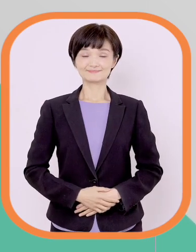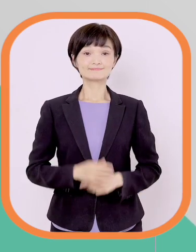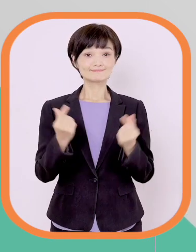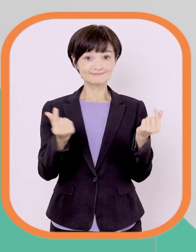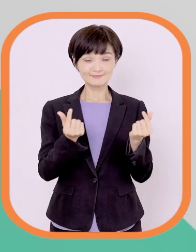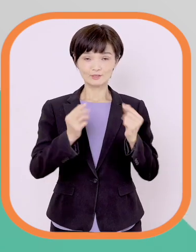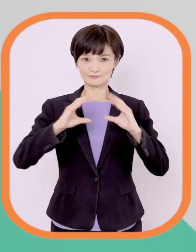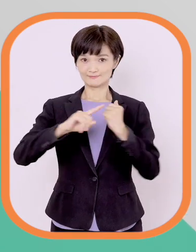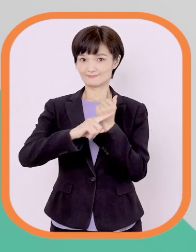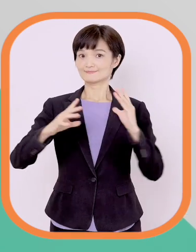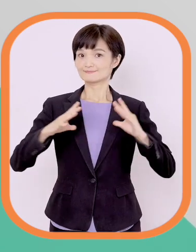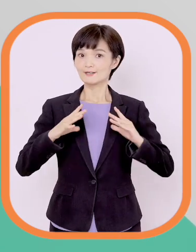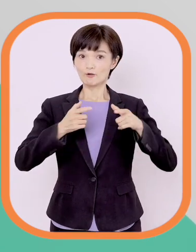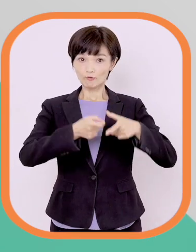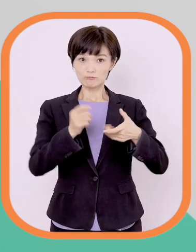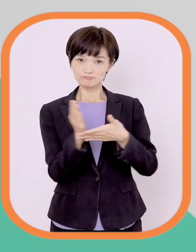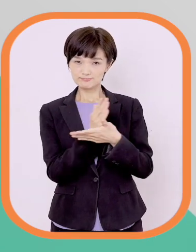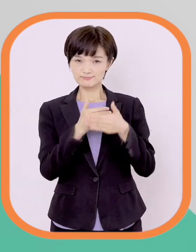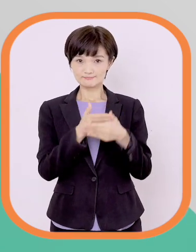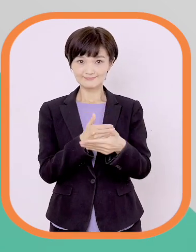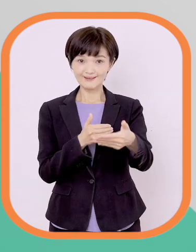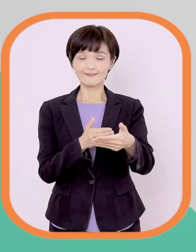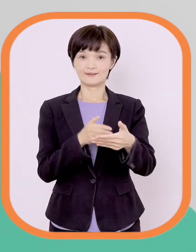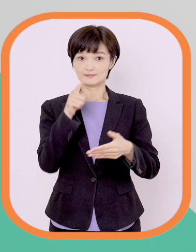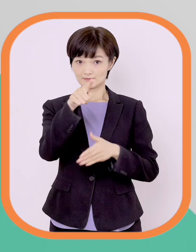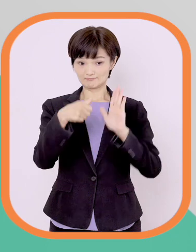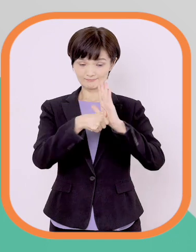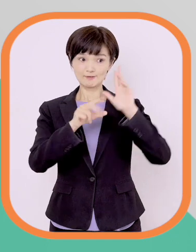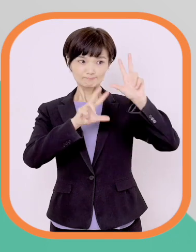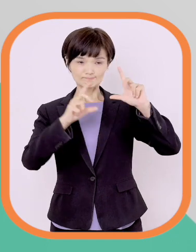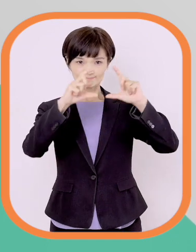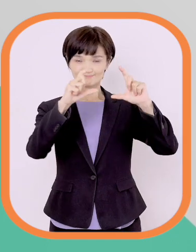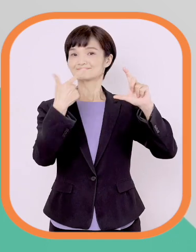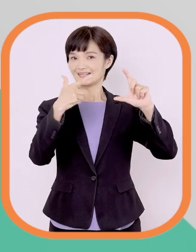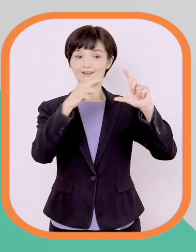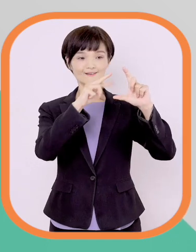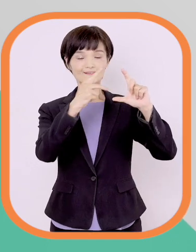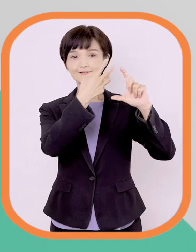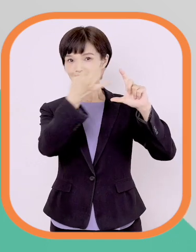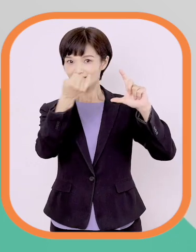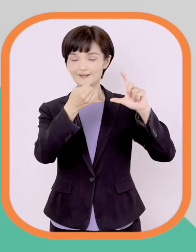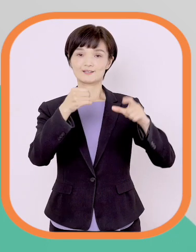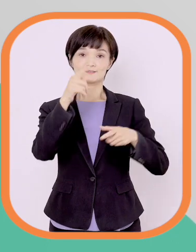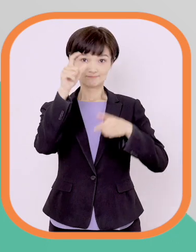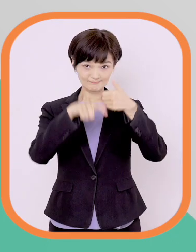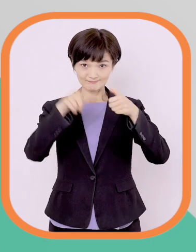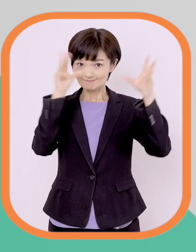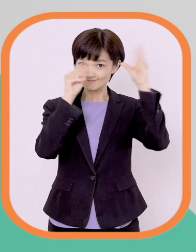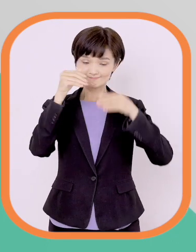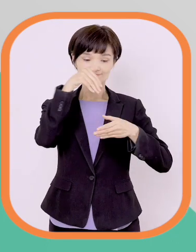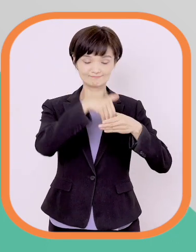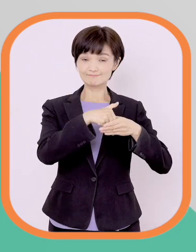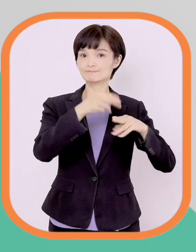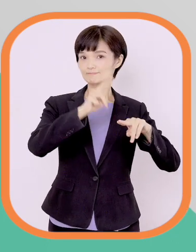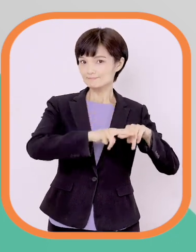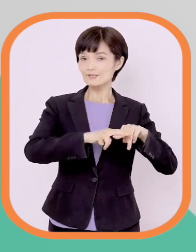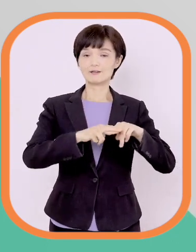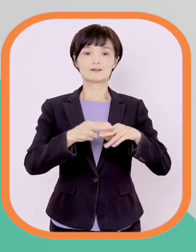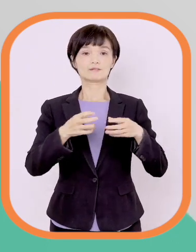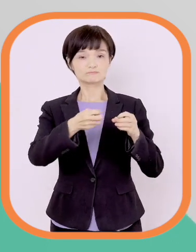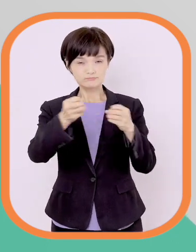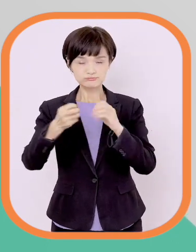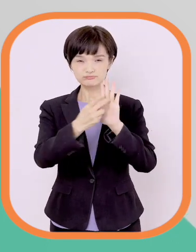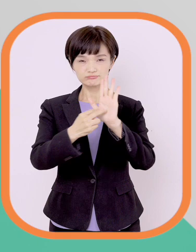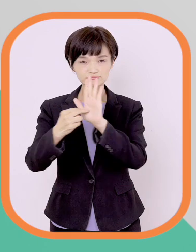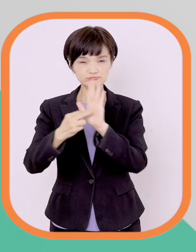不会外泄。例如，国民法官在公开审理时都会以代号来代替本名，个资会进行密封，审理的